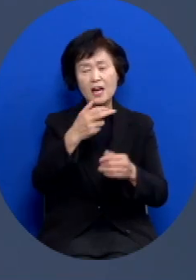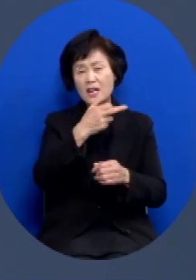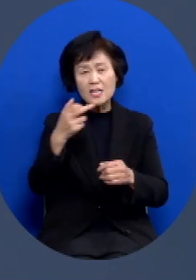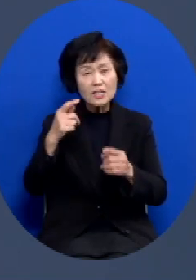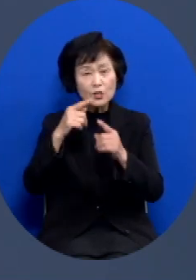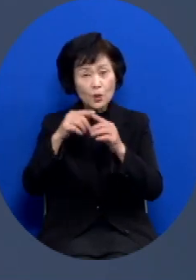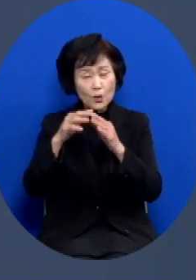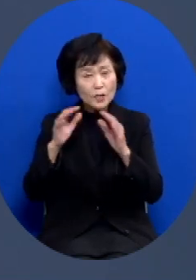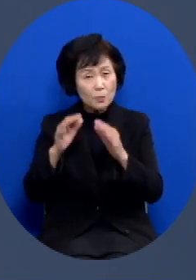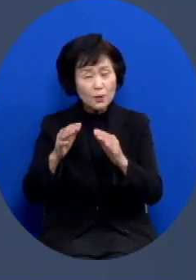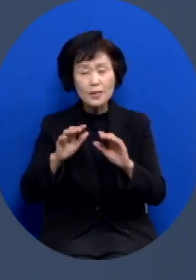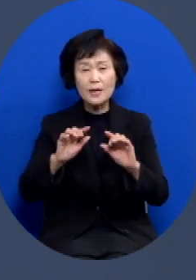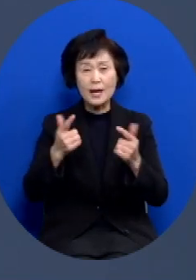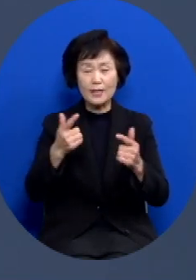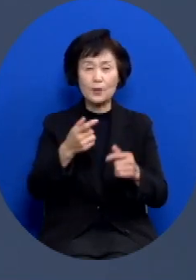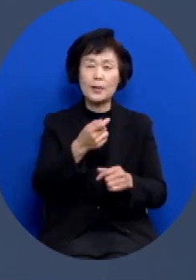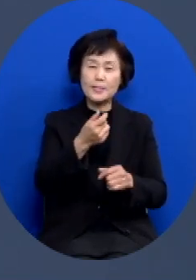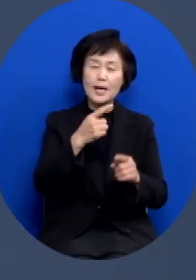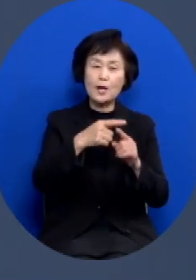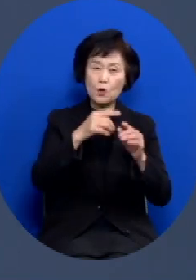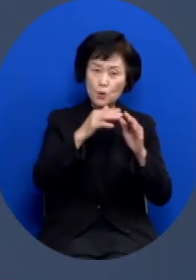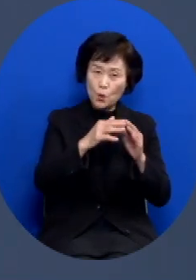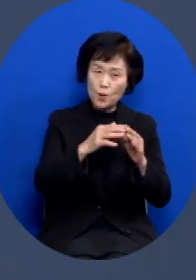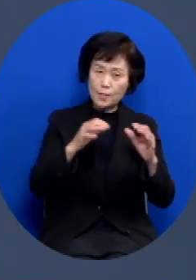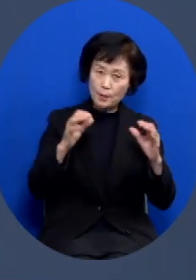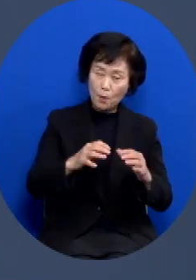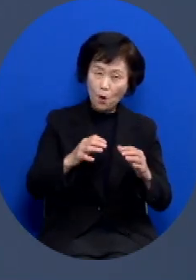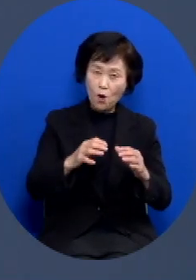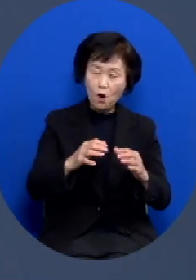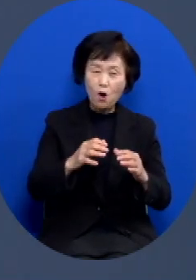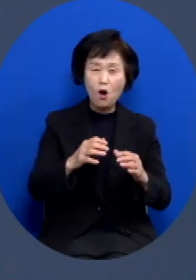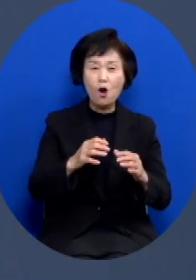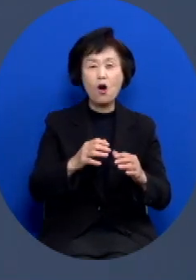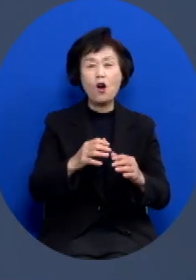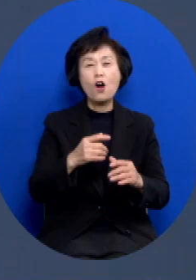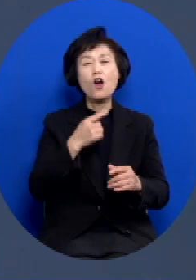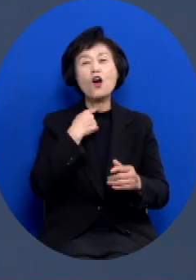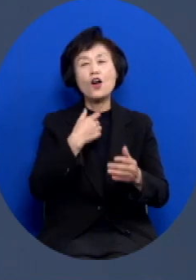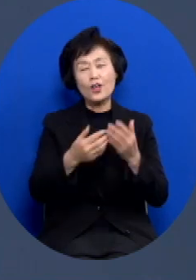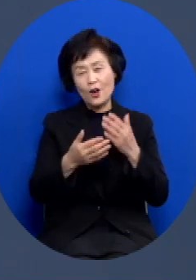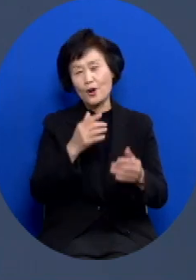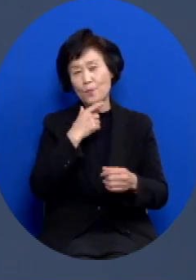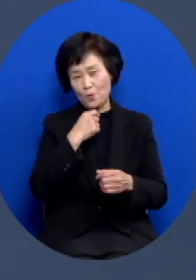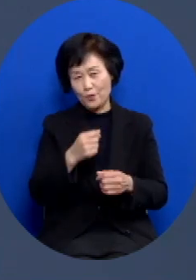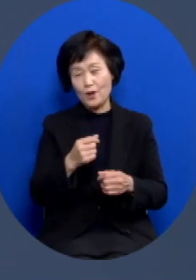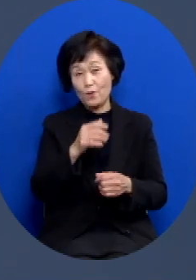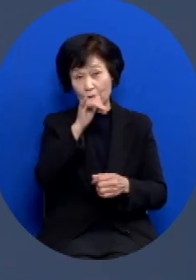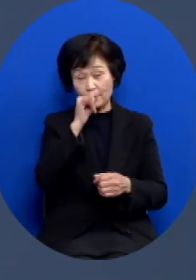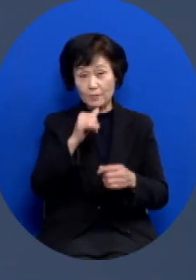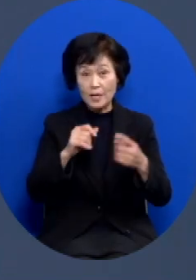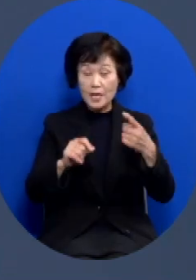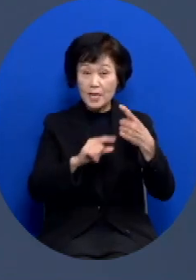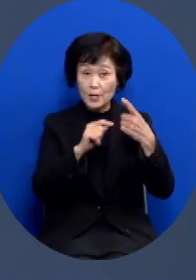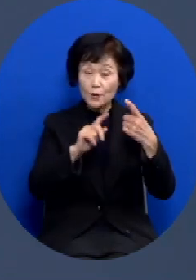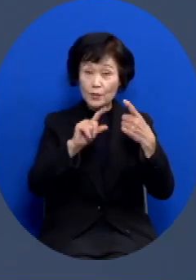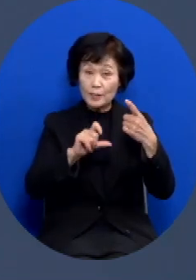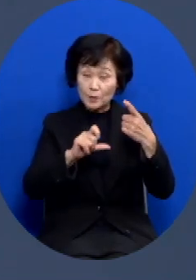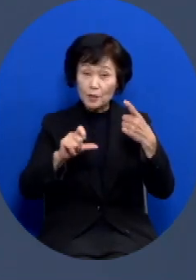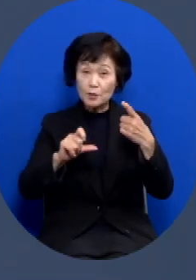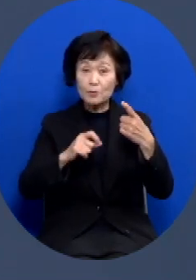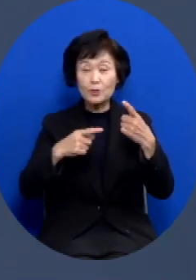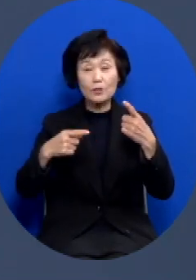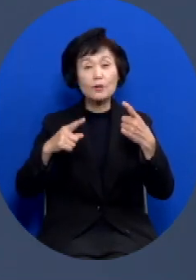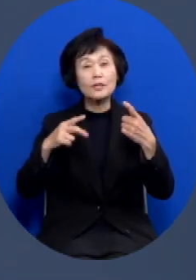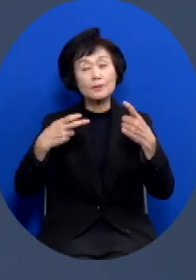한번 영적으로 터져 나오는 그런 경 것을 원했기 때문입니다 그리고 오늘 1월 15일부터 17일까지